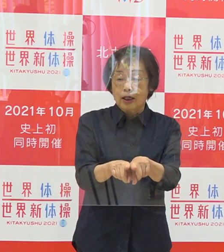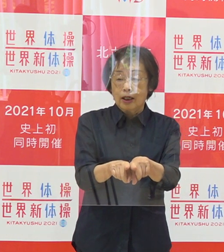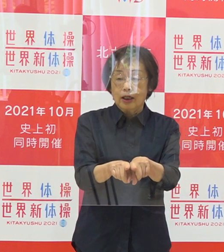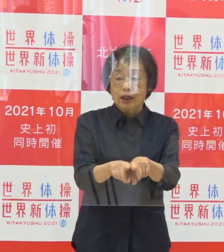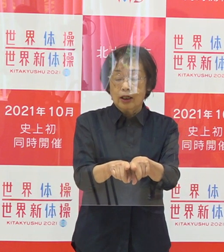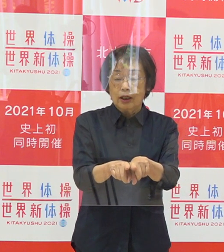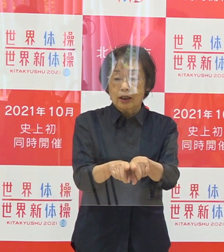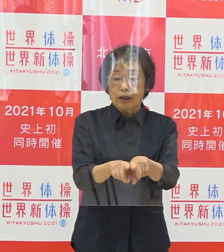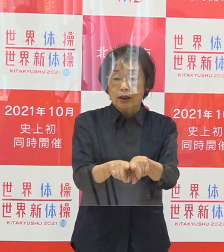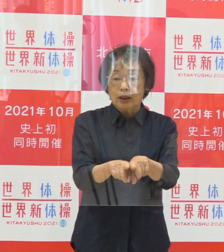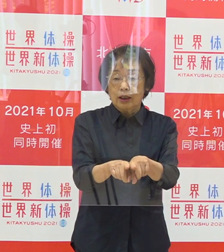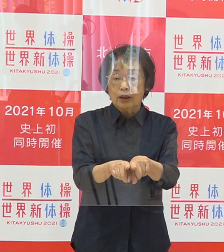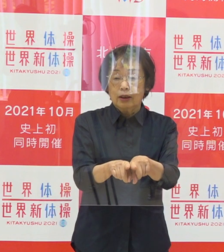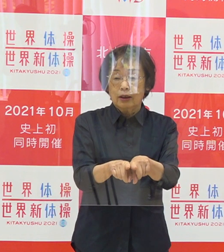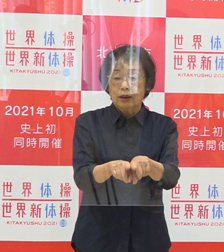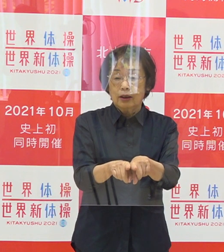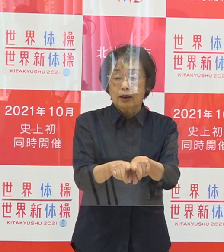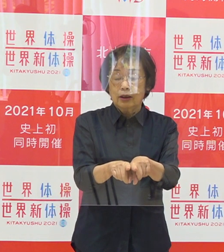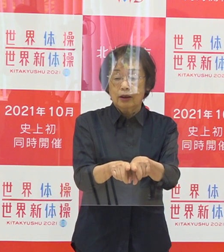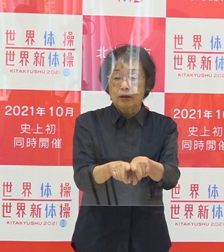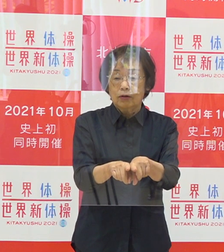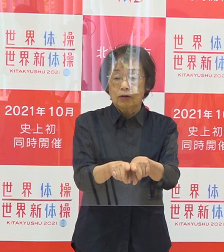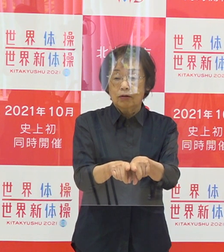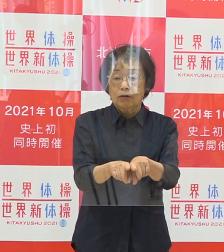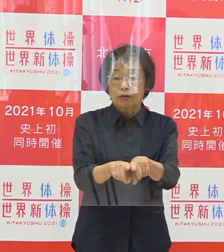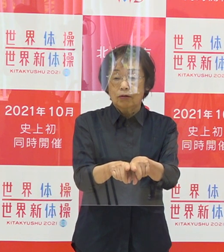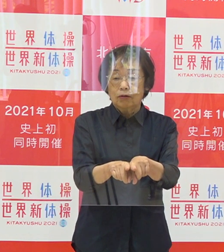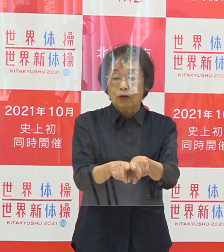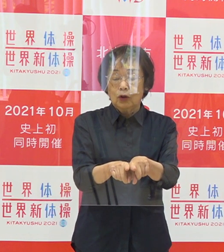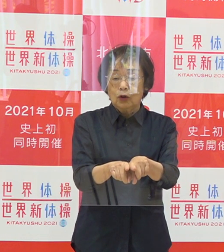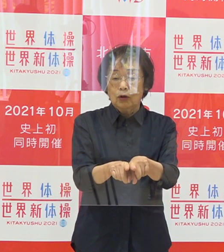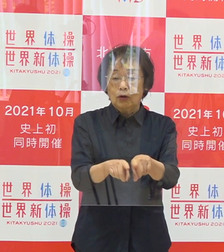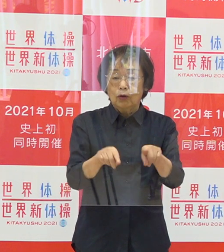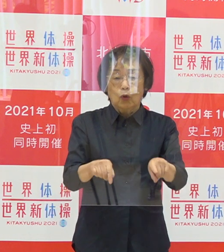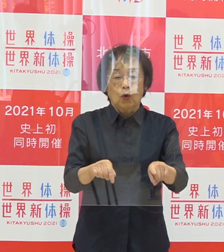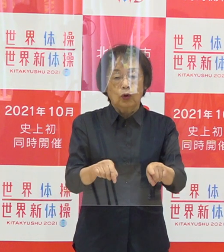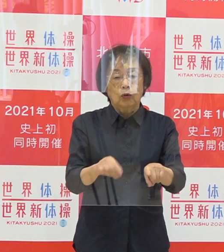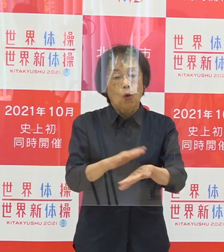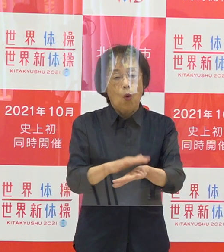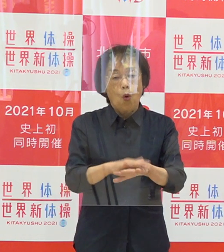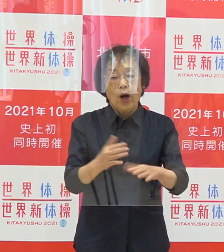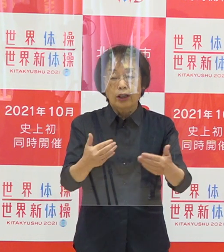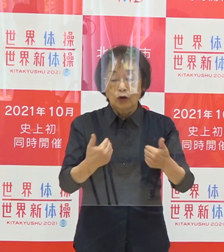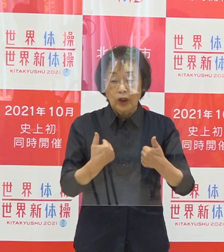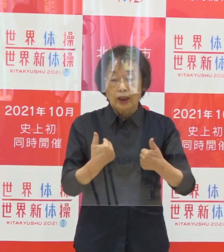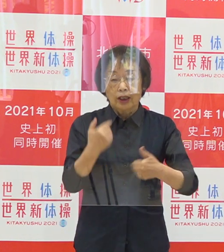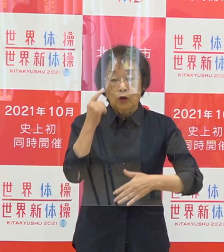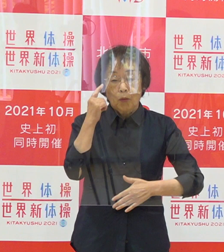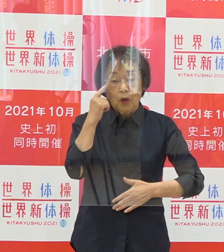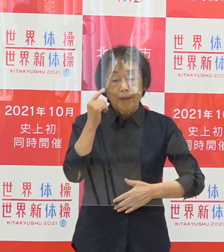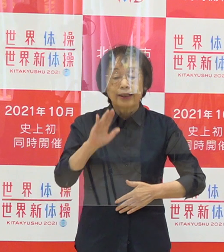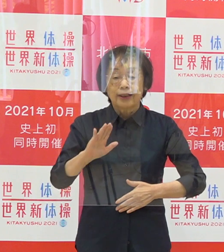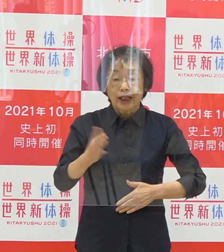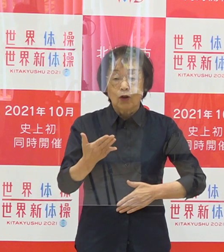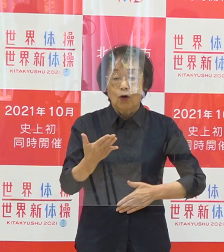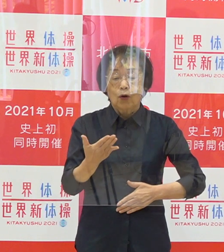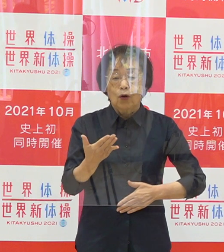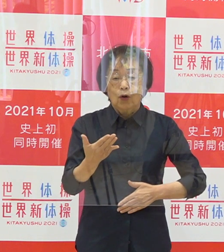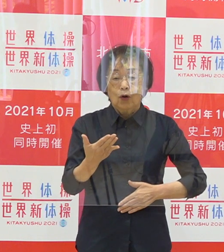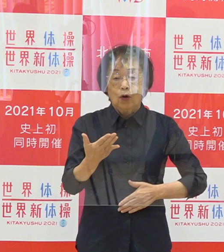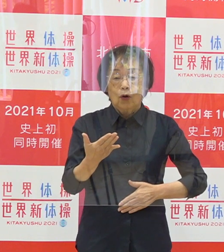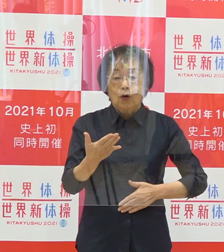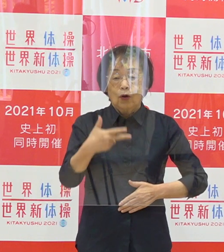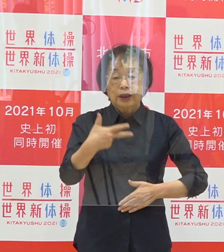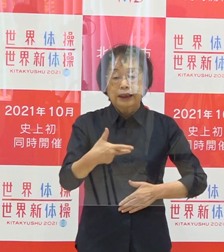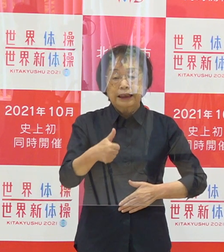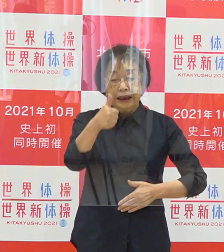が、そういったフォローなどが必要だったのではないかと思います。その点市長の